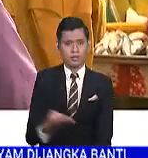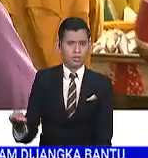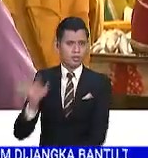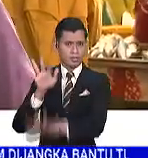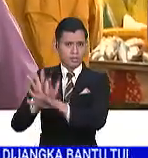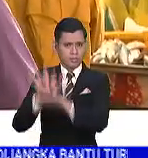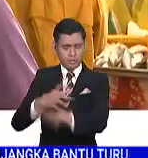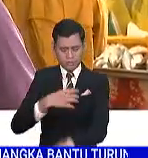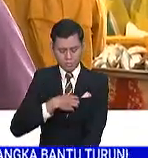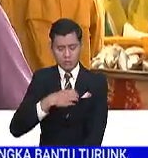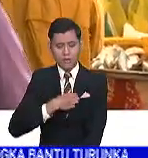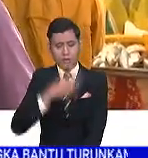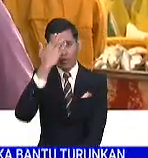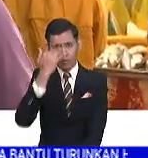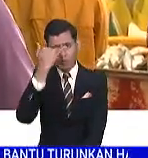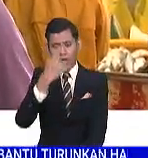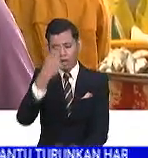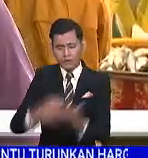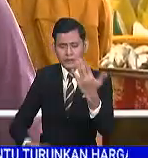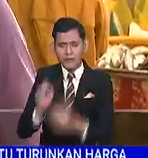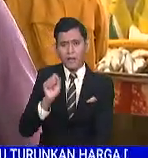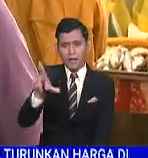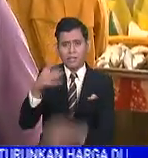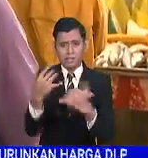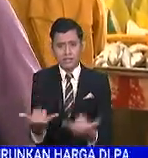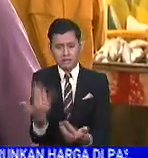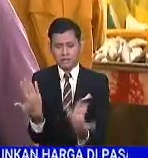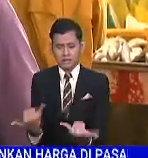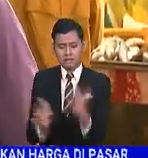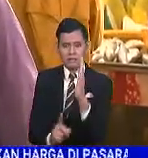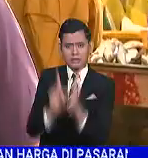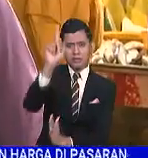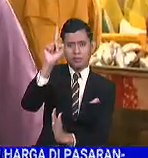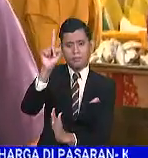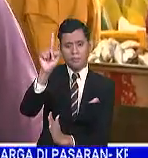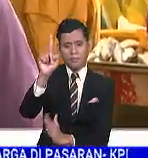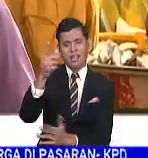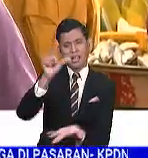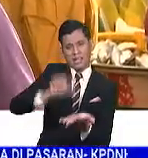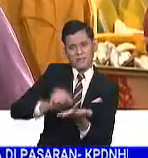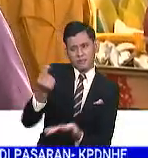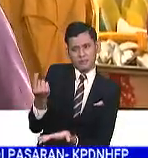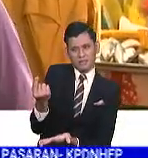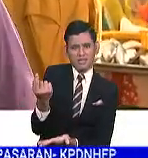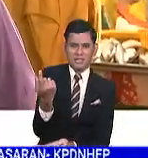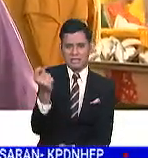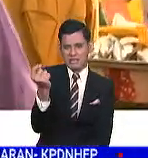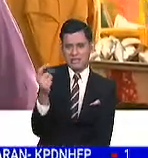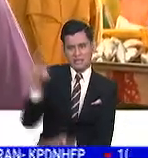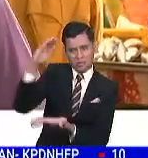komplain lah. Apa semua naik, apa semua naik. Jadi macam ni ayam sekarang ni ada turun pun sikit aja, 20